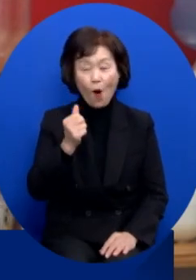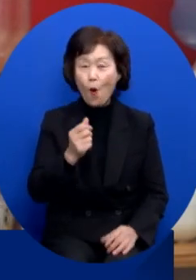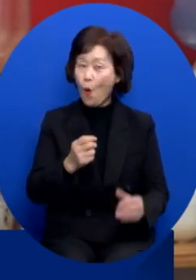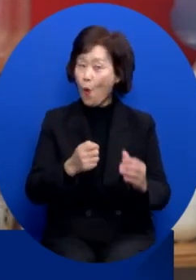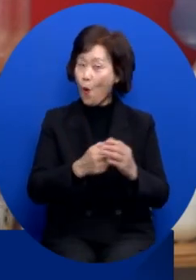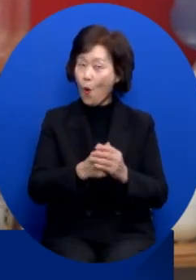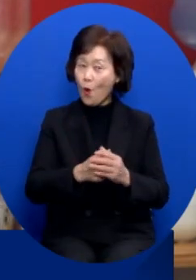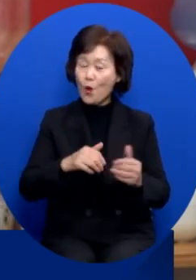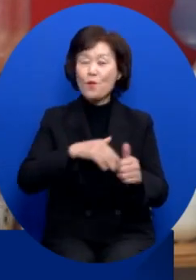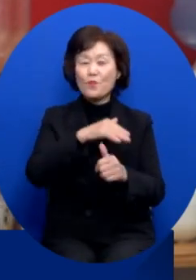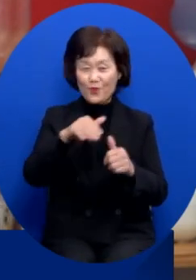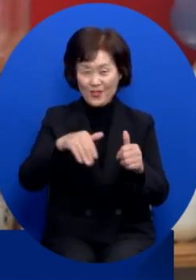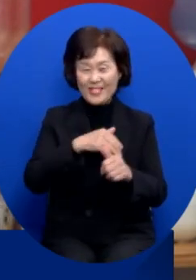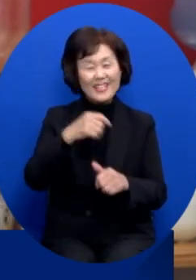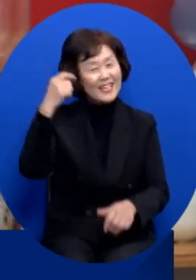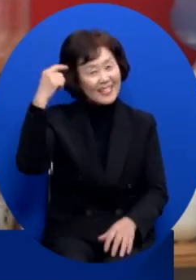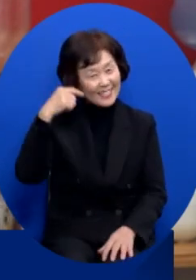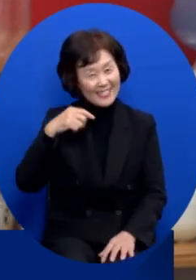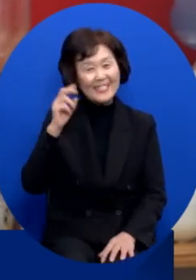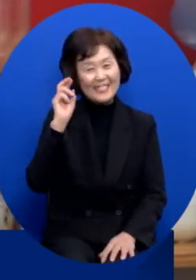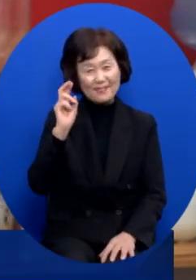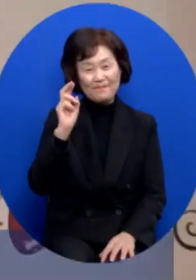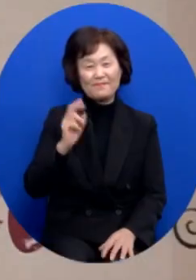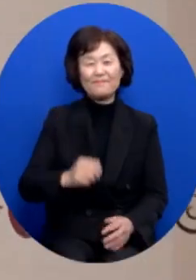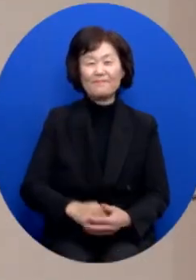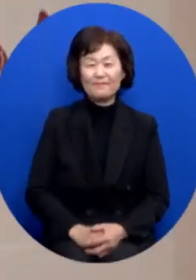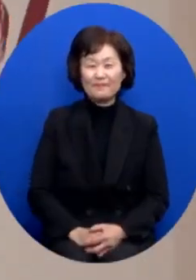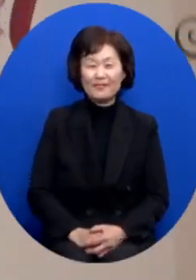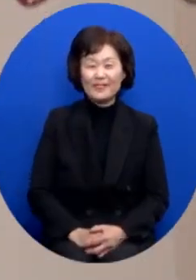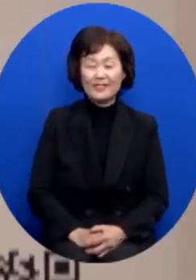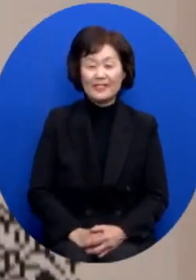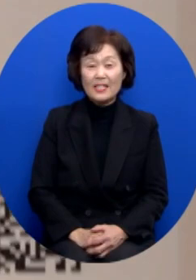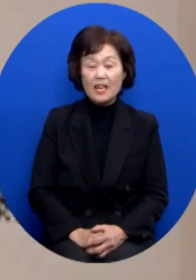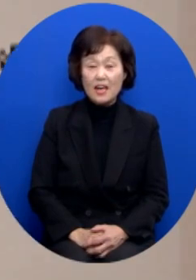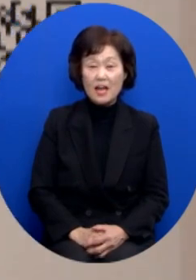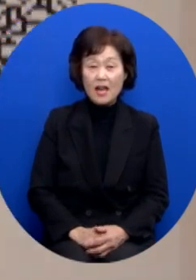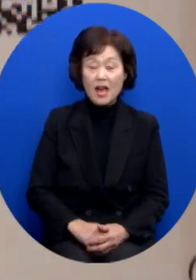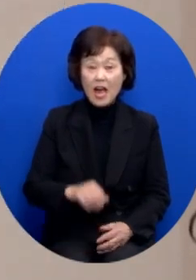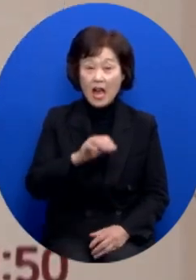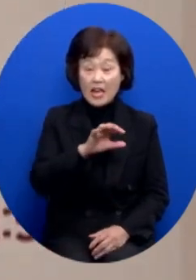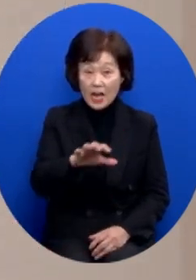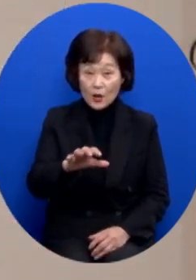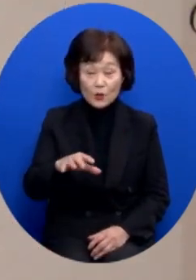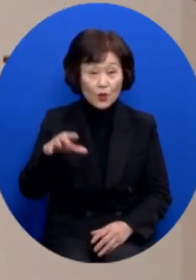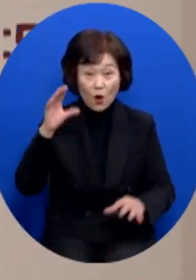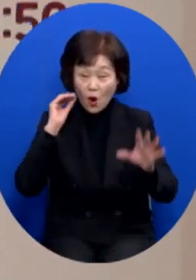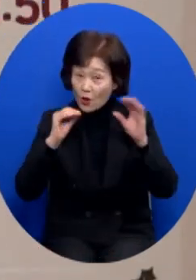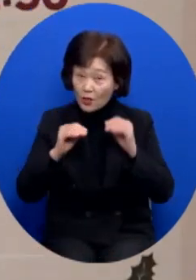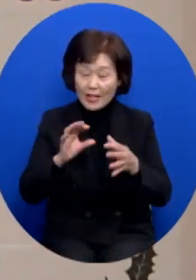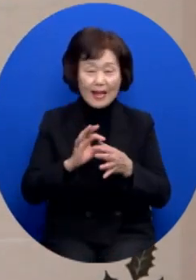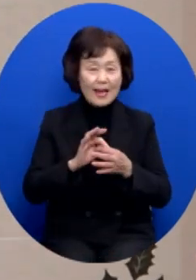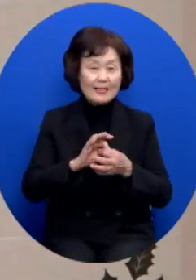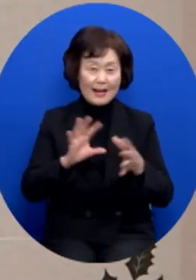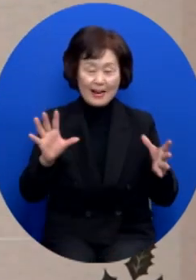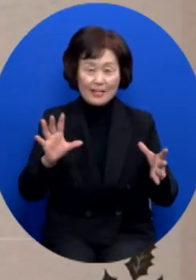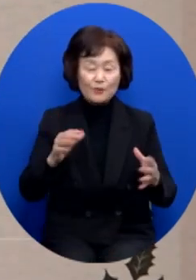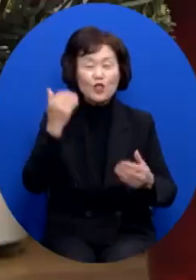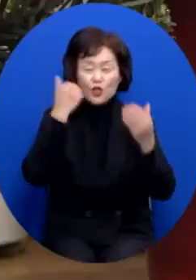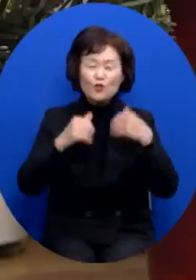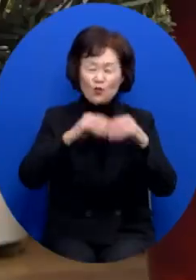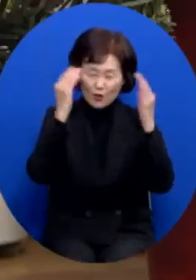그런 분위기를 느끼실 수 있을 것 같습니다. 장소에 제한 없이 누구나 들을 수 있도록 만들어진